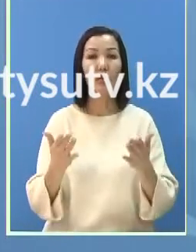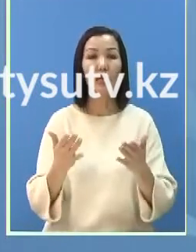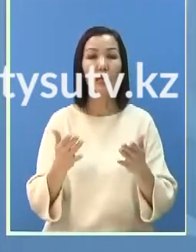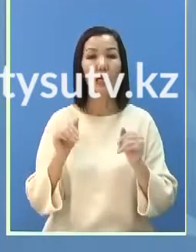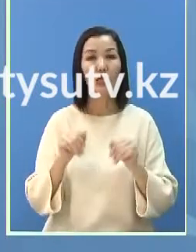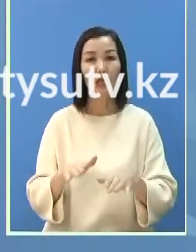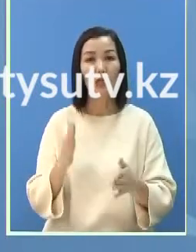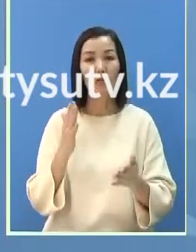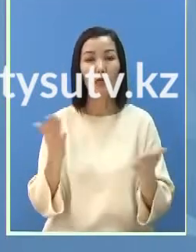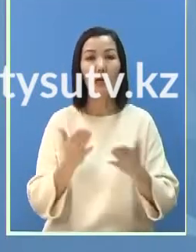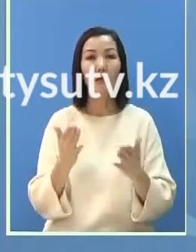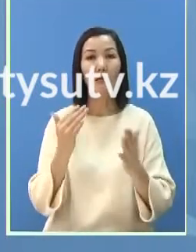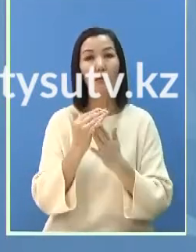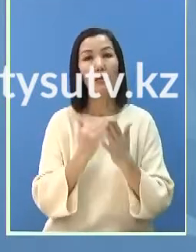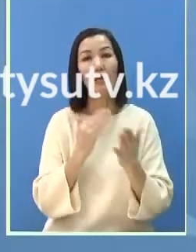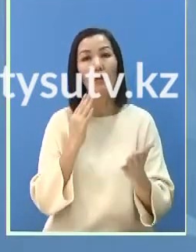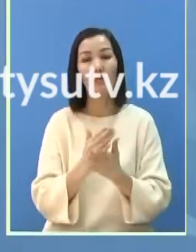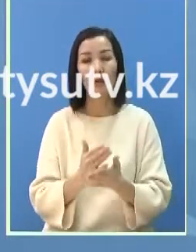жасалып жатыр, қандай бағдарламалар бар?